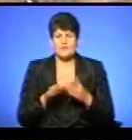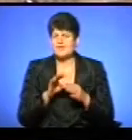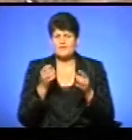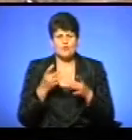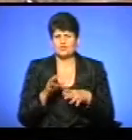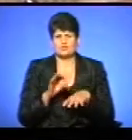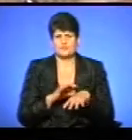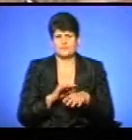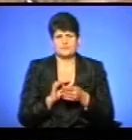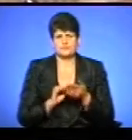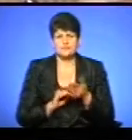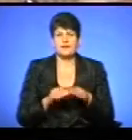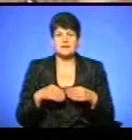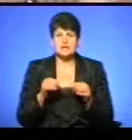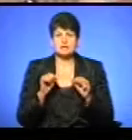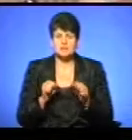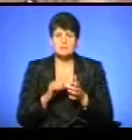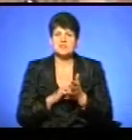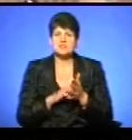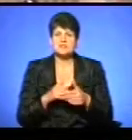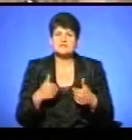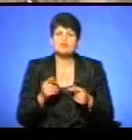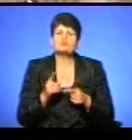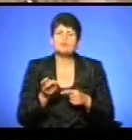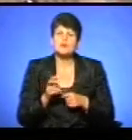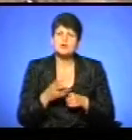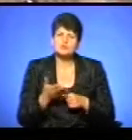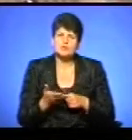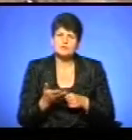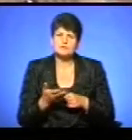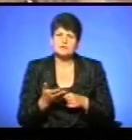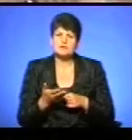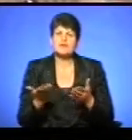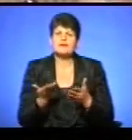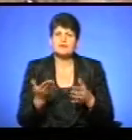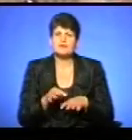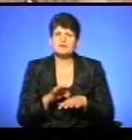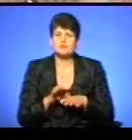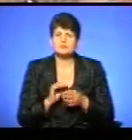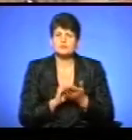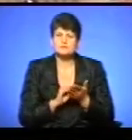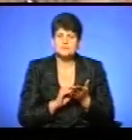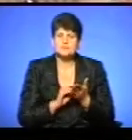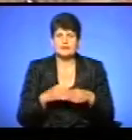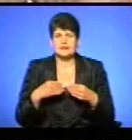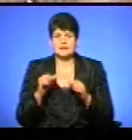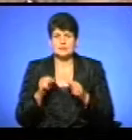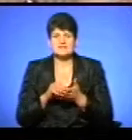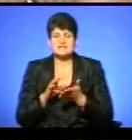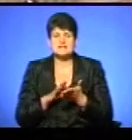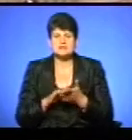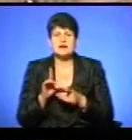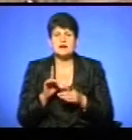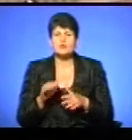звикли, а дає можливість обліковувати причину звернення, чому прийшов пацієнт в лікувальний заклад, який діагноз поставив лікар, дає можливість зареєструвати, а що